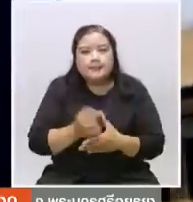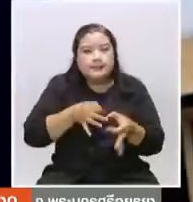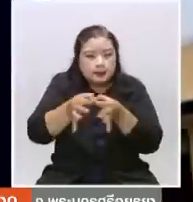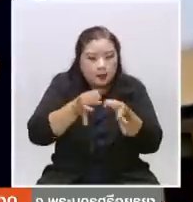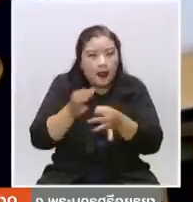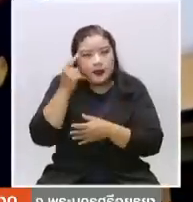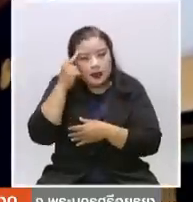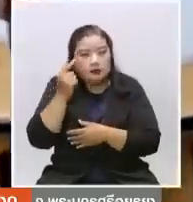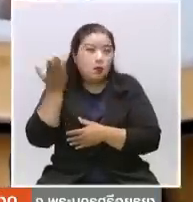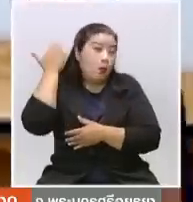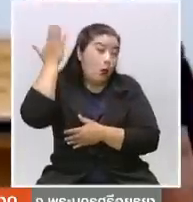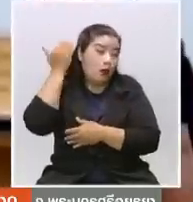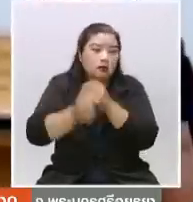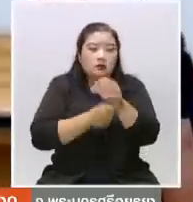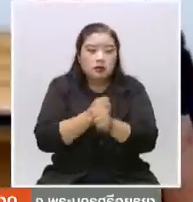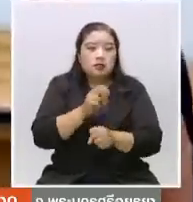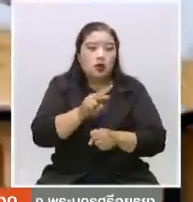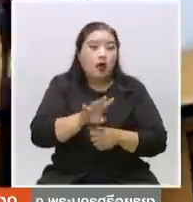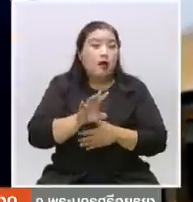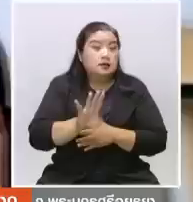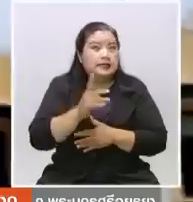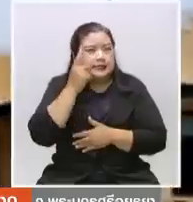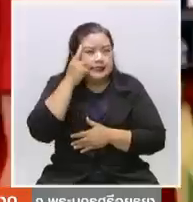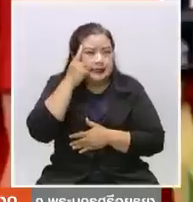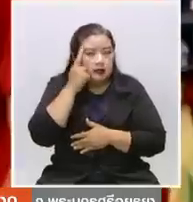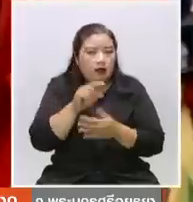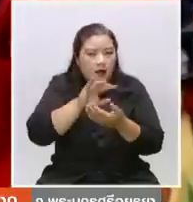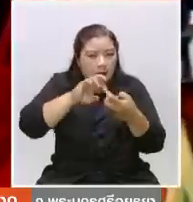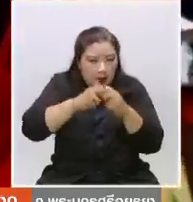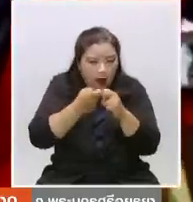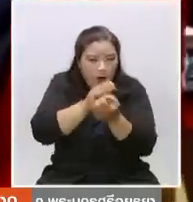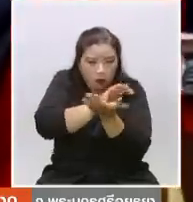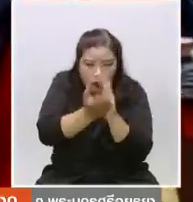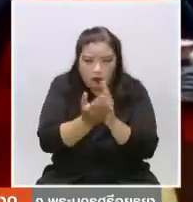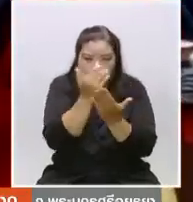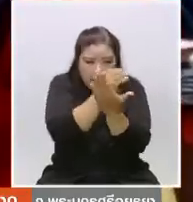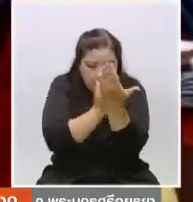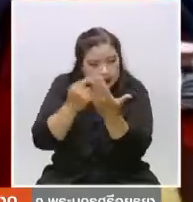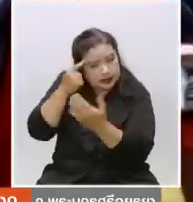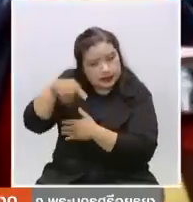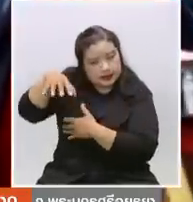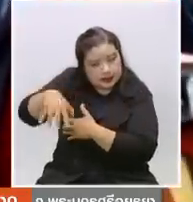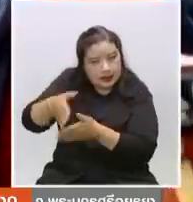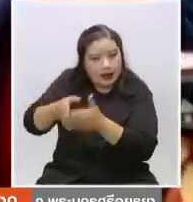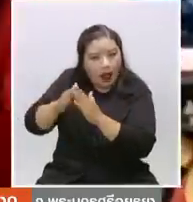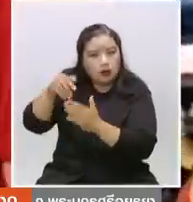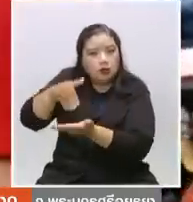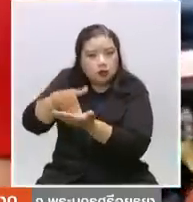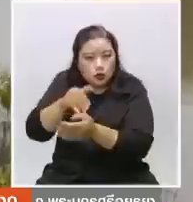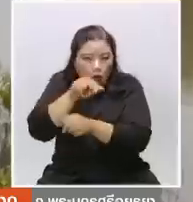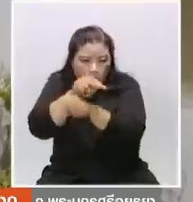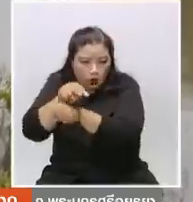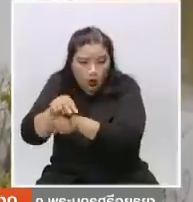ปี2554มาปรับแผนและตั้งศูนย์บัญชาการอุทกภัยที่วัดศาลาปูนวรวิหาร